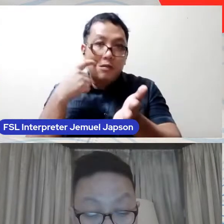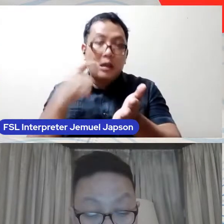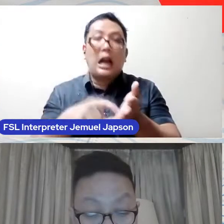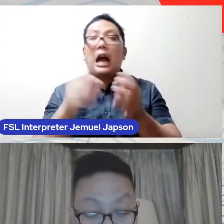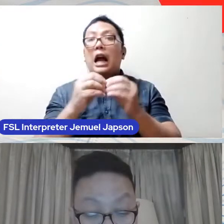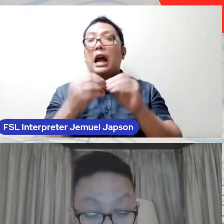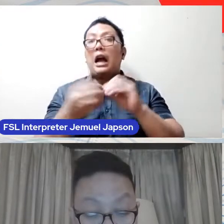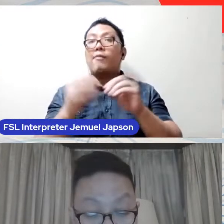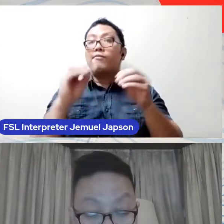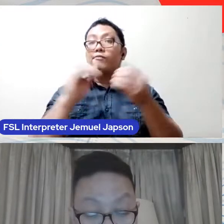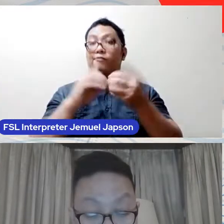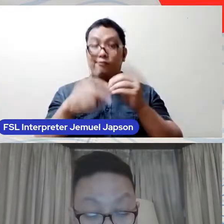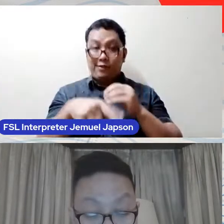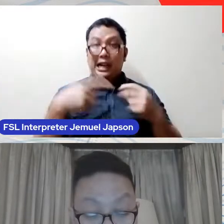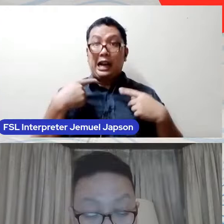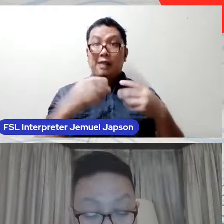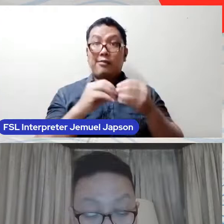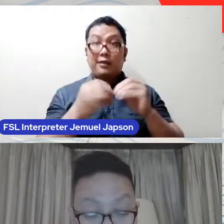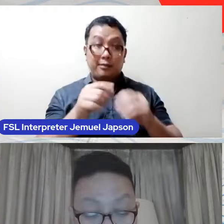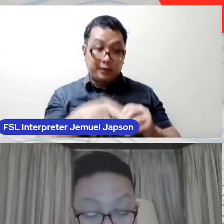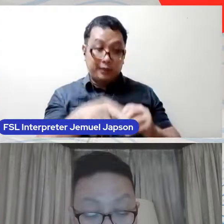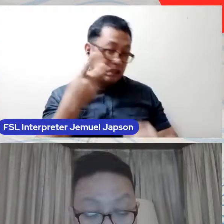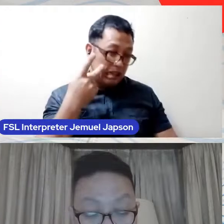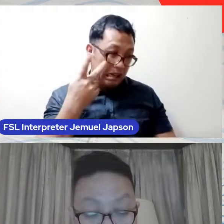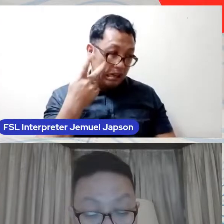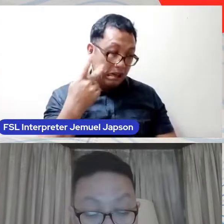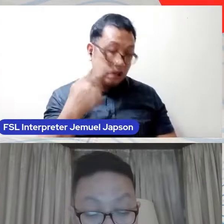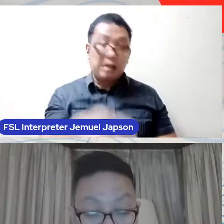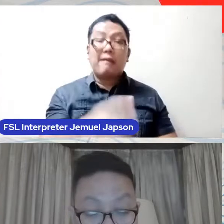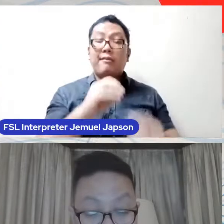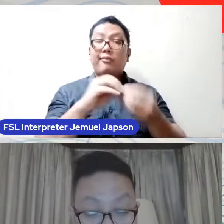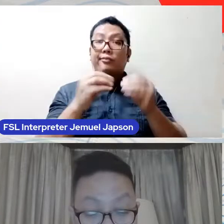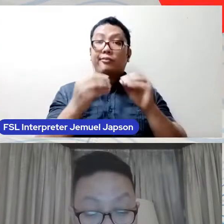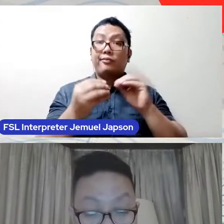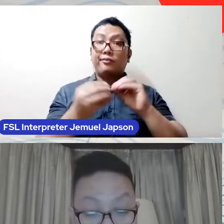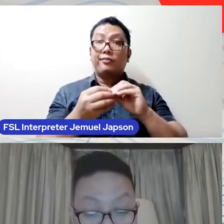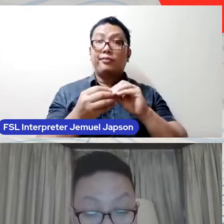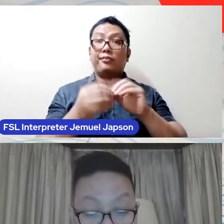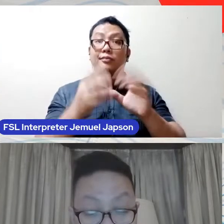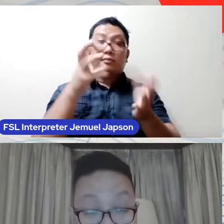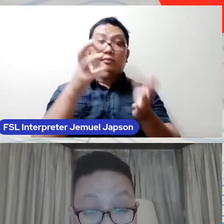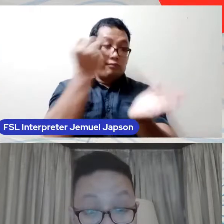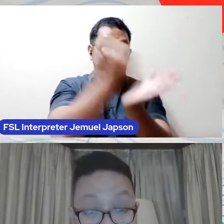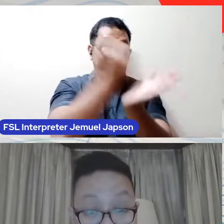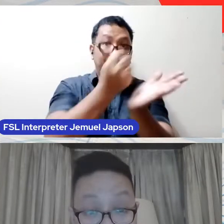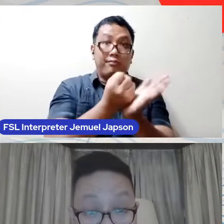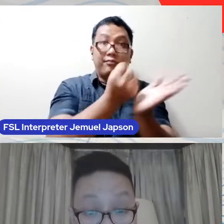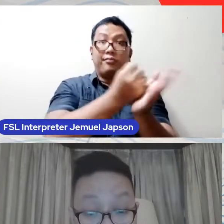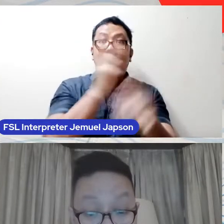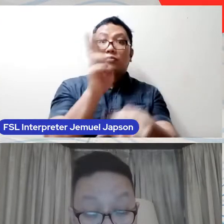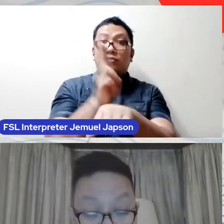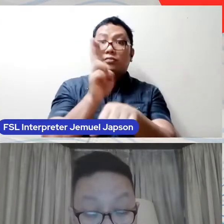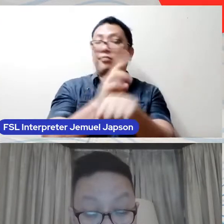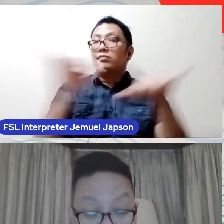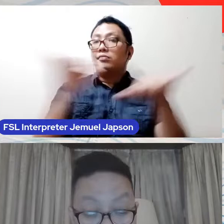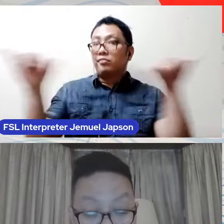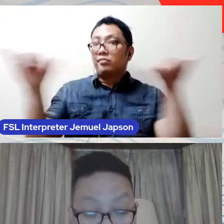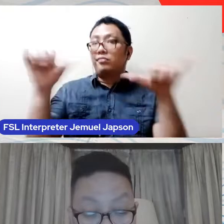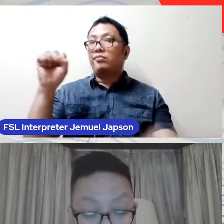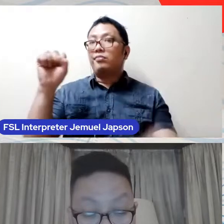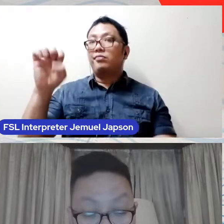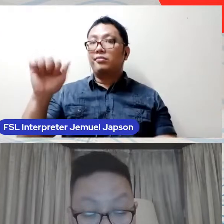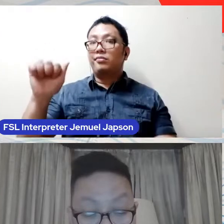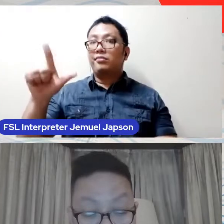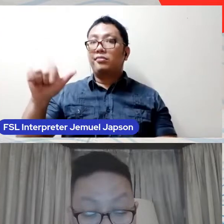So tinitingnan kung yung serial number ng seals or ng lock na ginamit is the same serial number